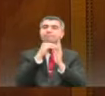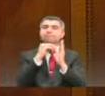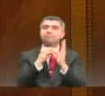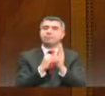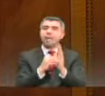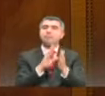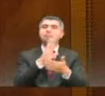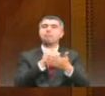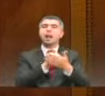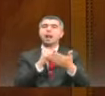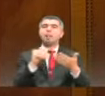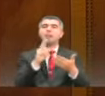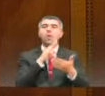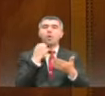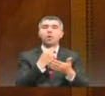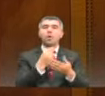الحكومة